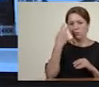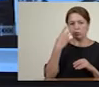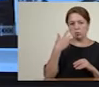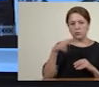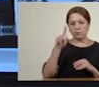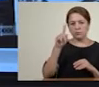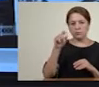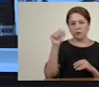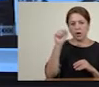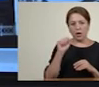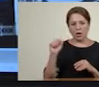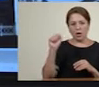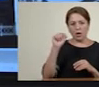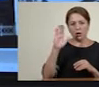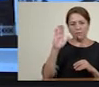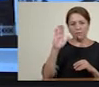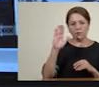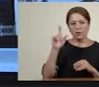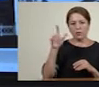31-avgustda vafot etadi.